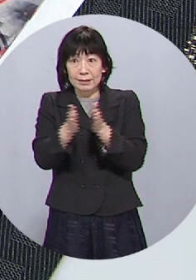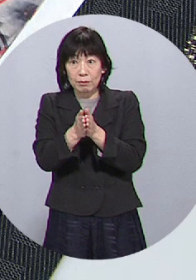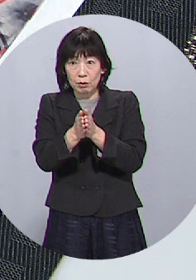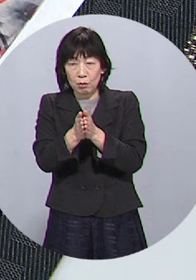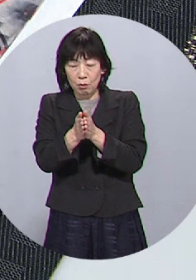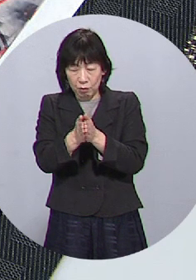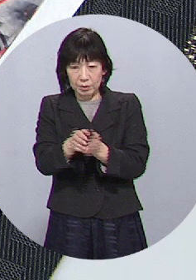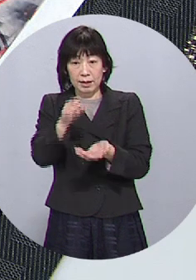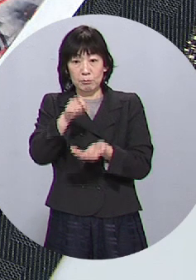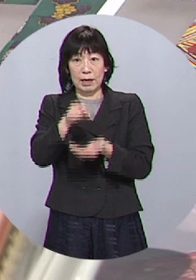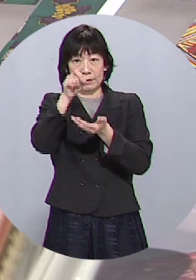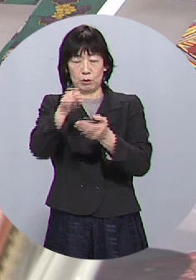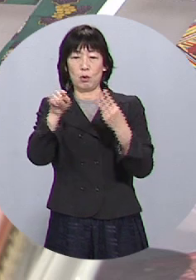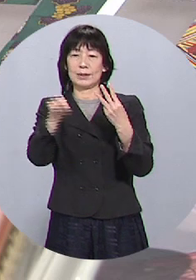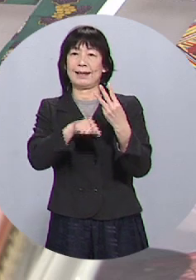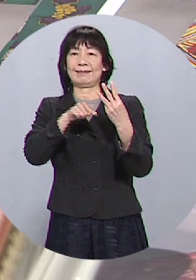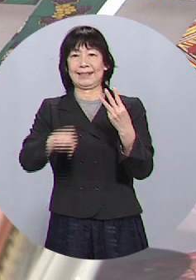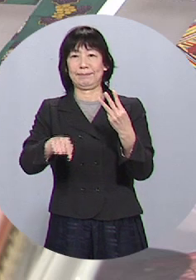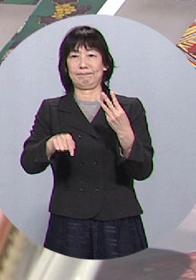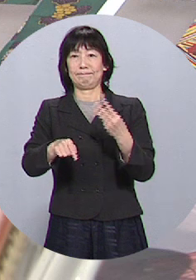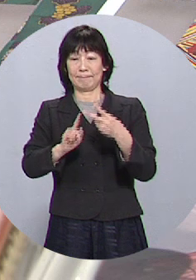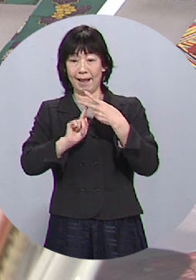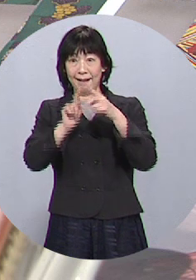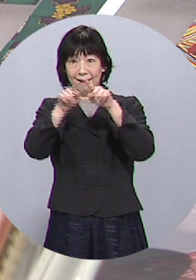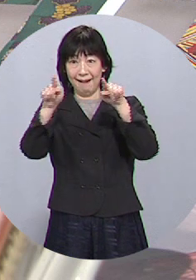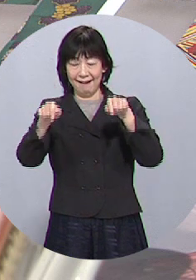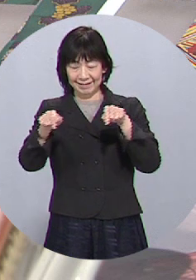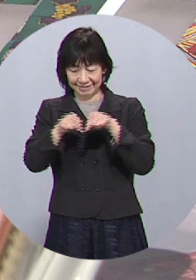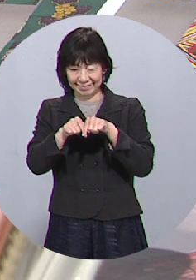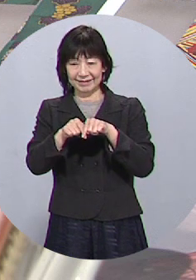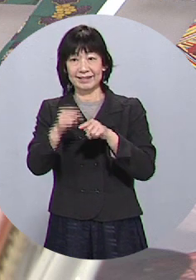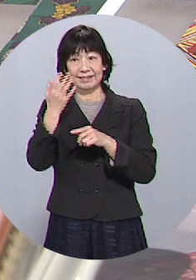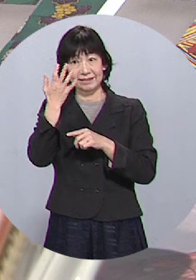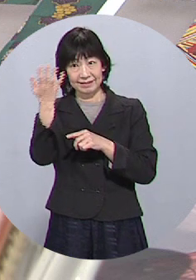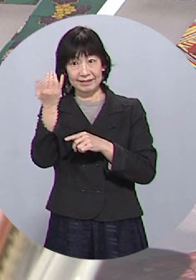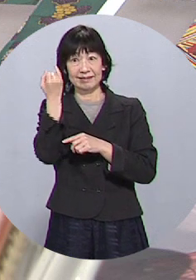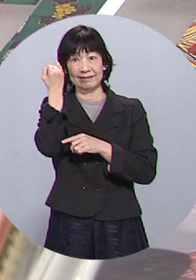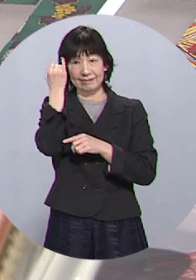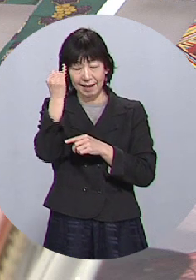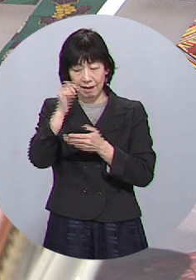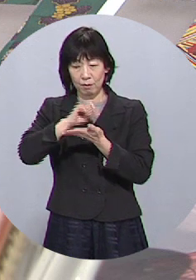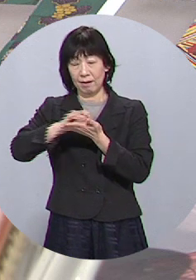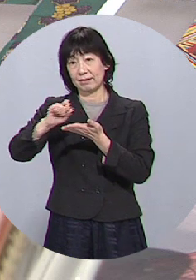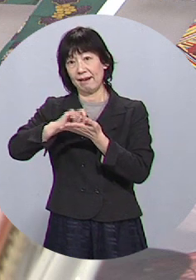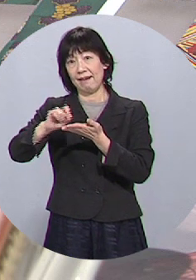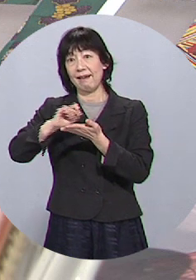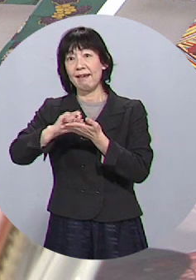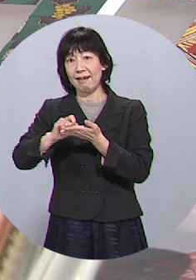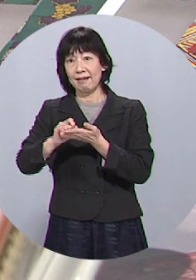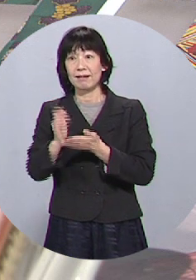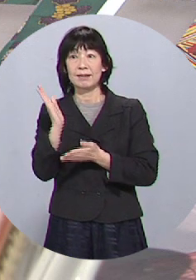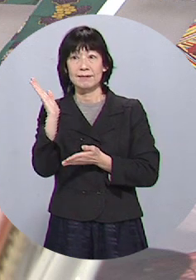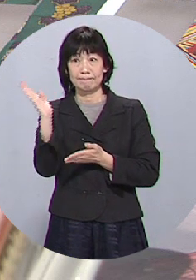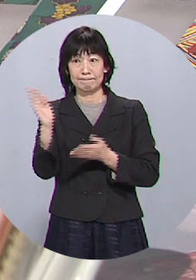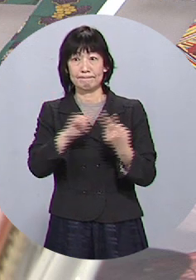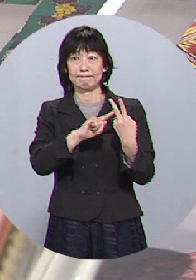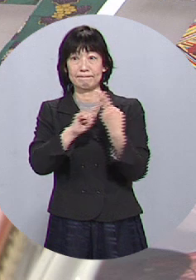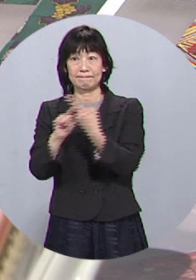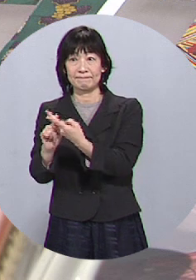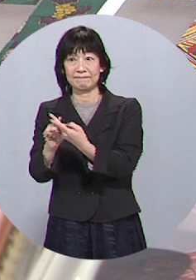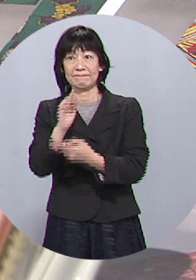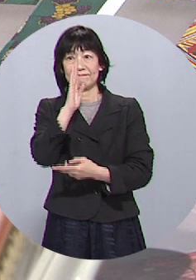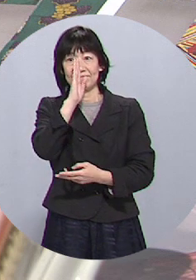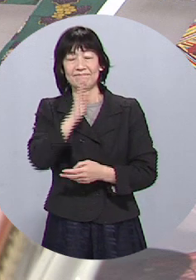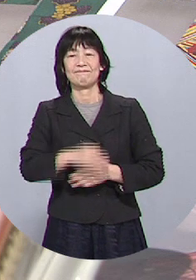人の方にプレゼントします。はがきに必要事項、番組のご意見ご感想をお書きの上、ご覧の宛先までお送り